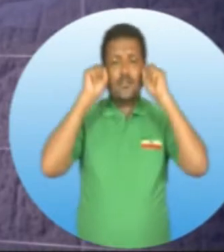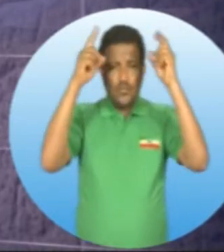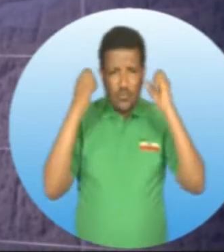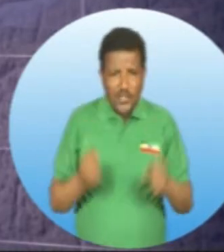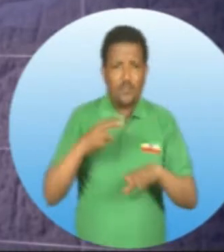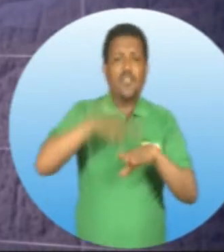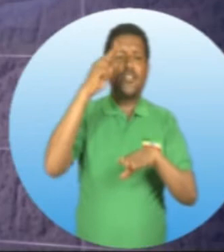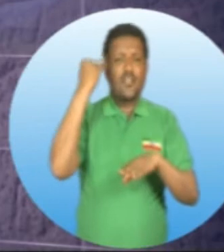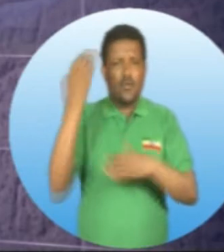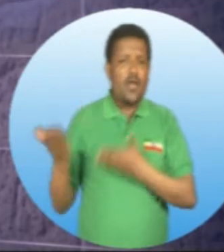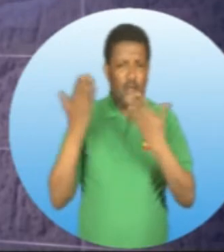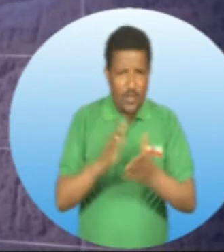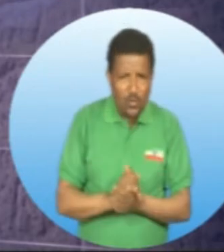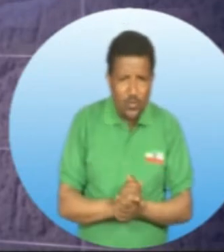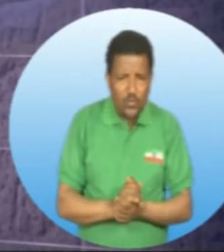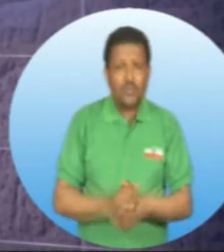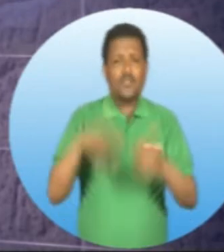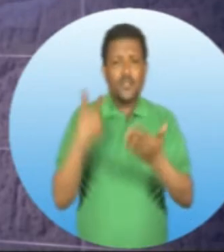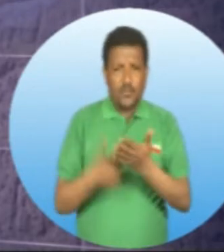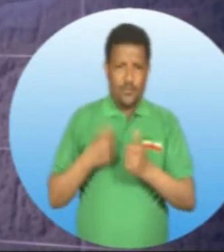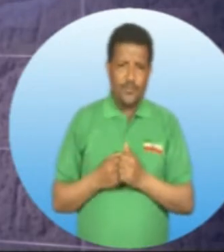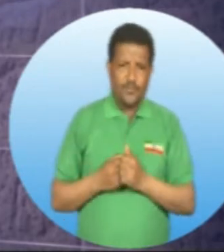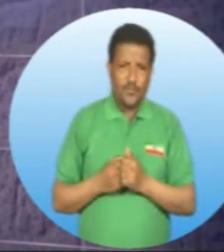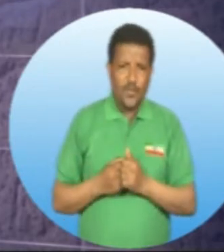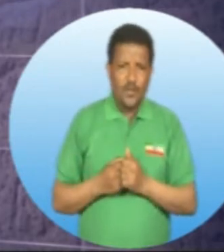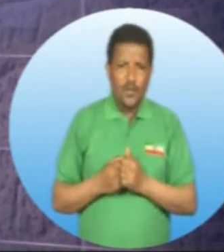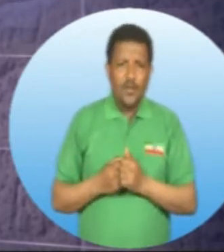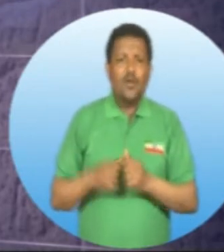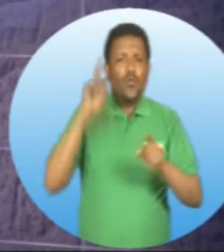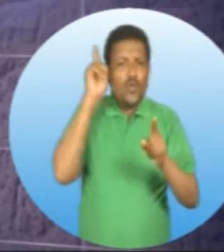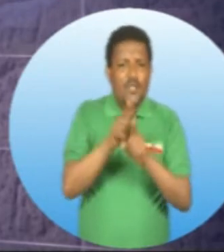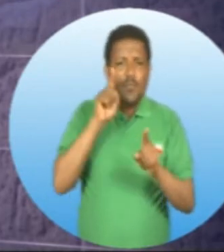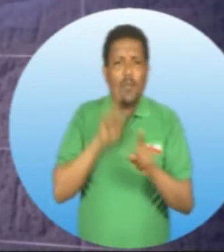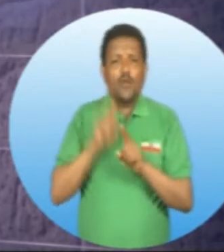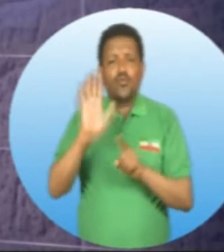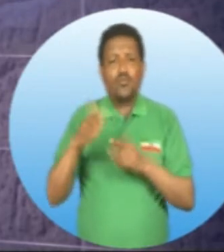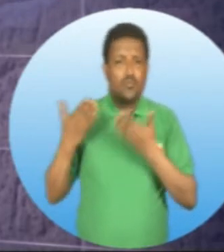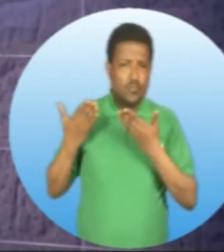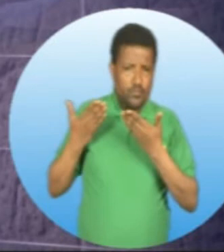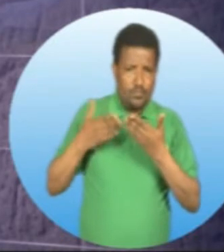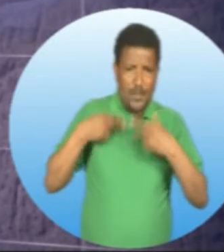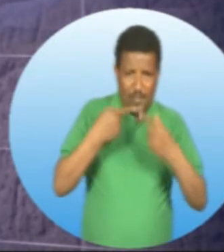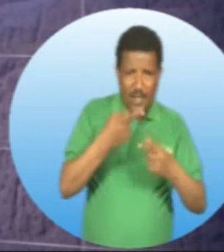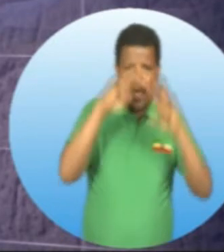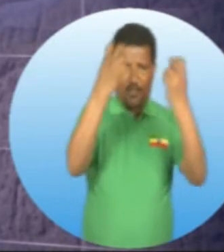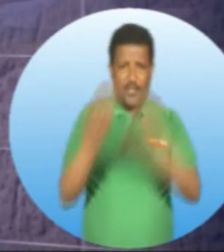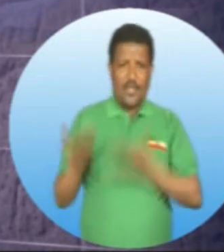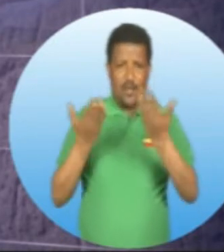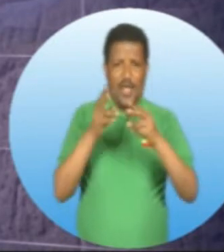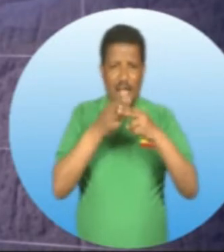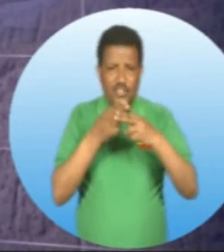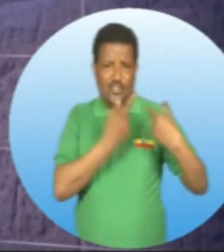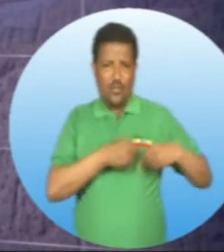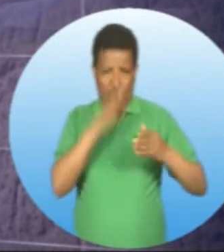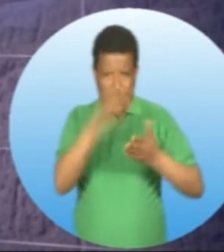የመነሻ ሐሳቦች አቅርቤላችኋለሁ። ከዚያም ወንድማማሾቹ በሚል ርዕስ የቀረበን አጭር